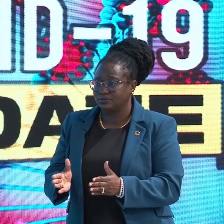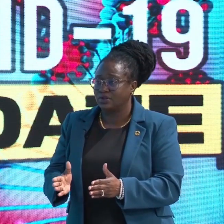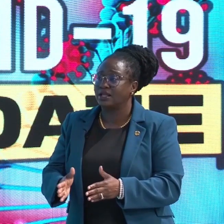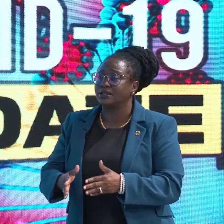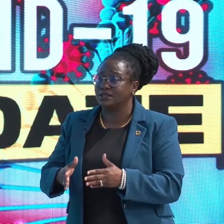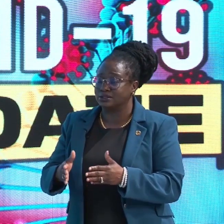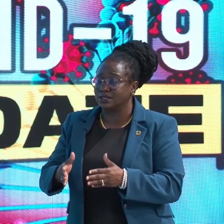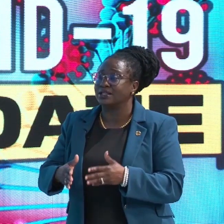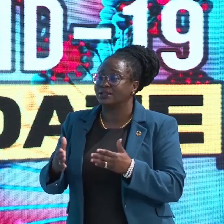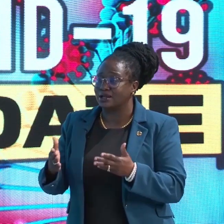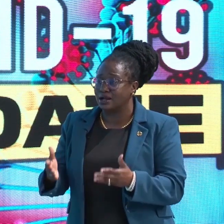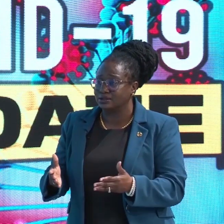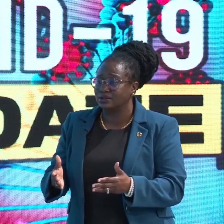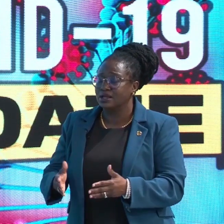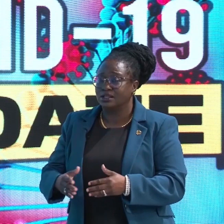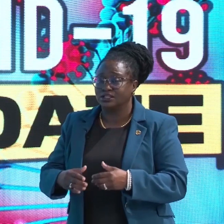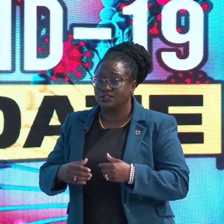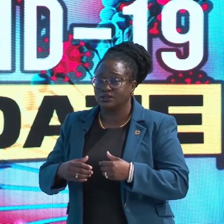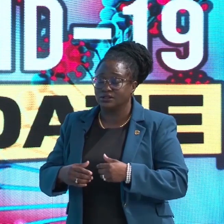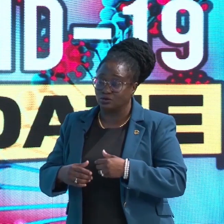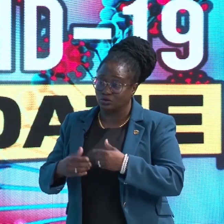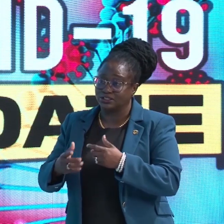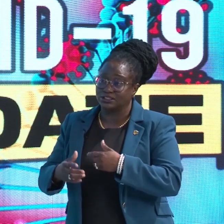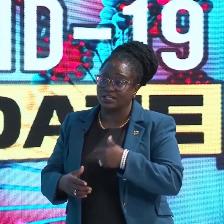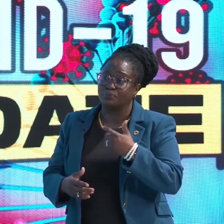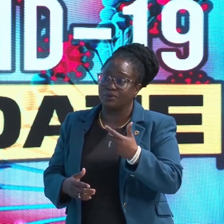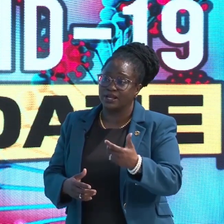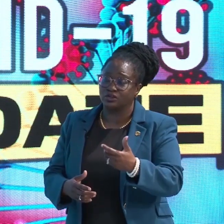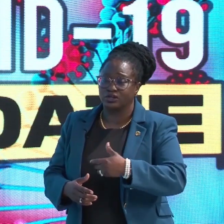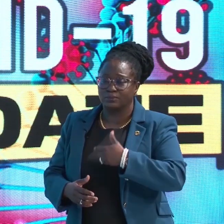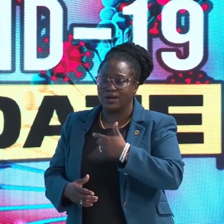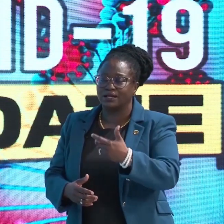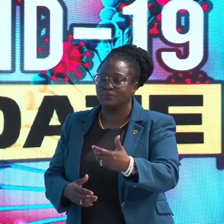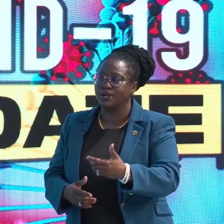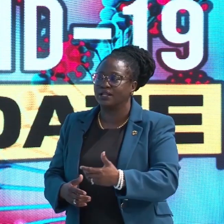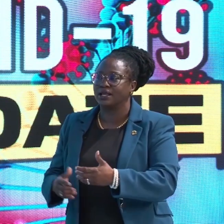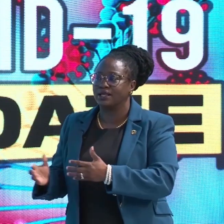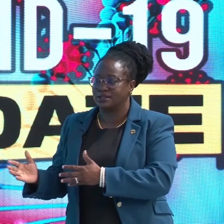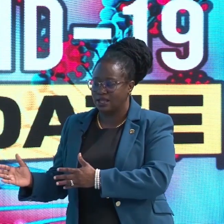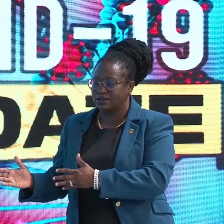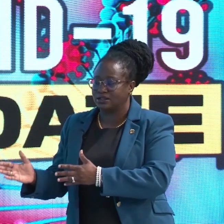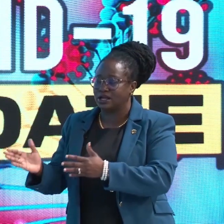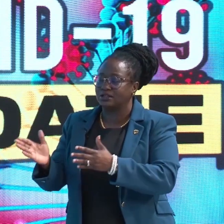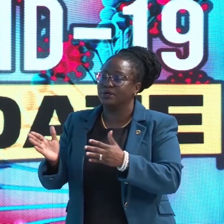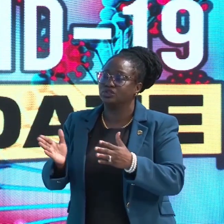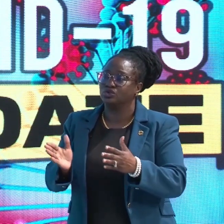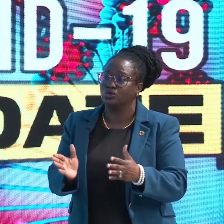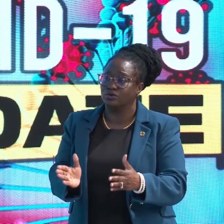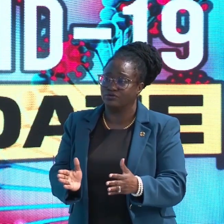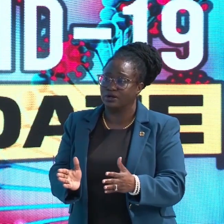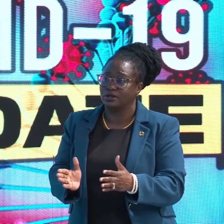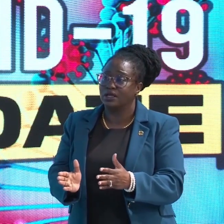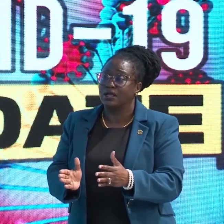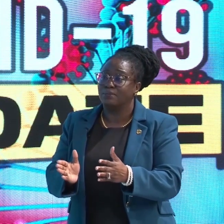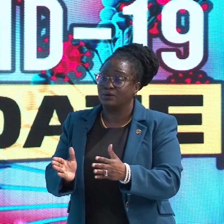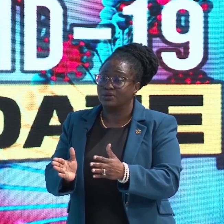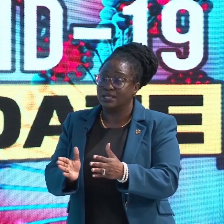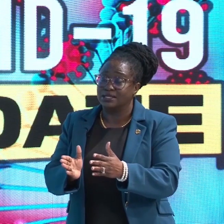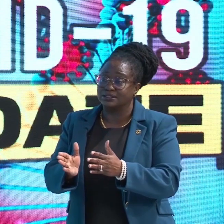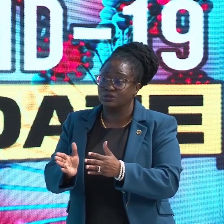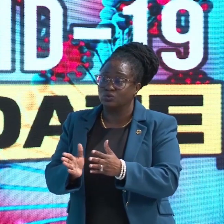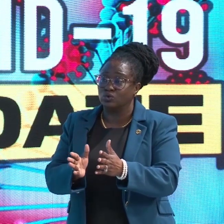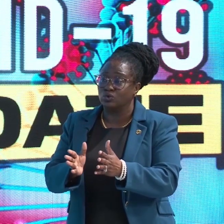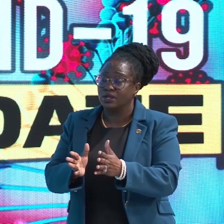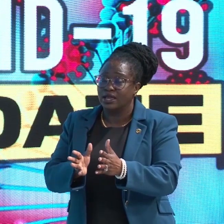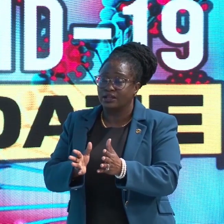gedacht, en dat kan, dat je... Zoals ik zei, die planning toch. Je maakt die planning en je denkt je kan de mensen nu ontvangen. Maar